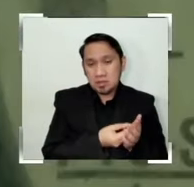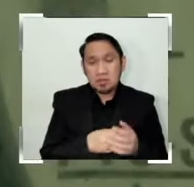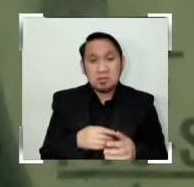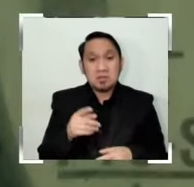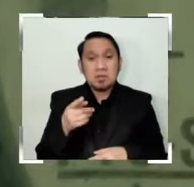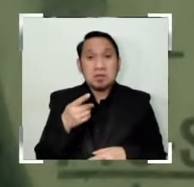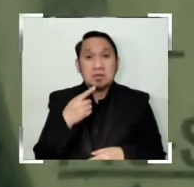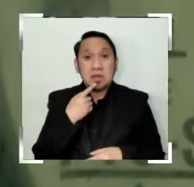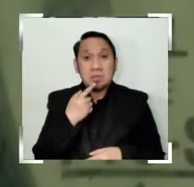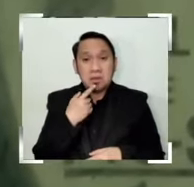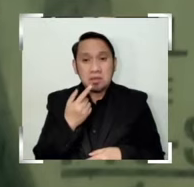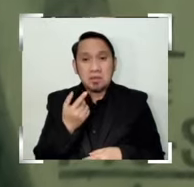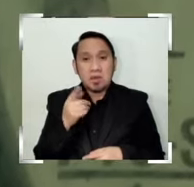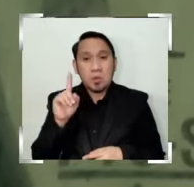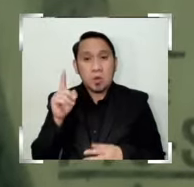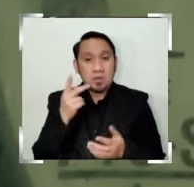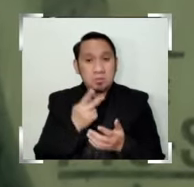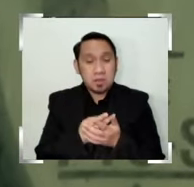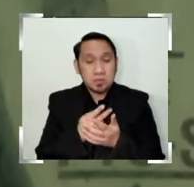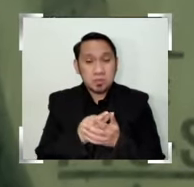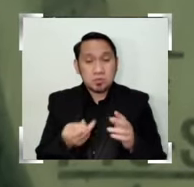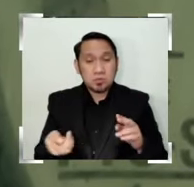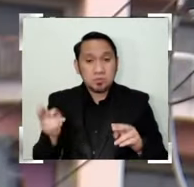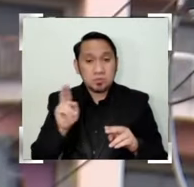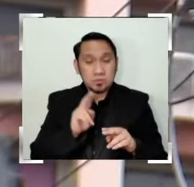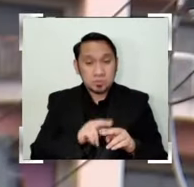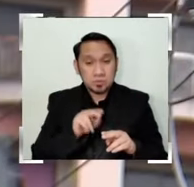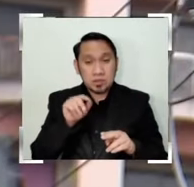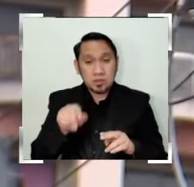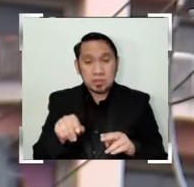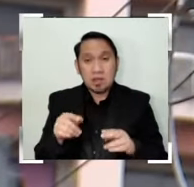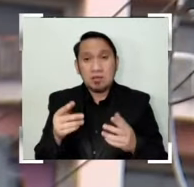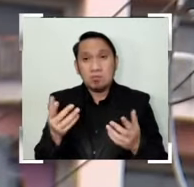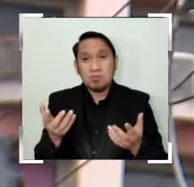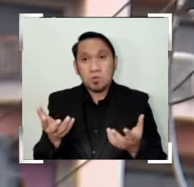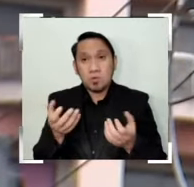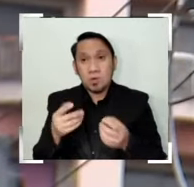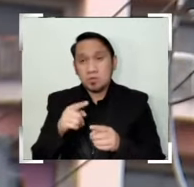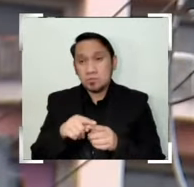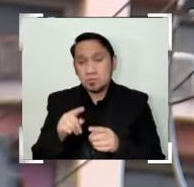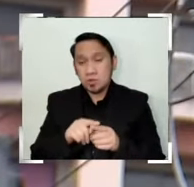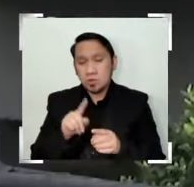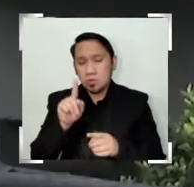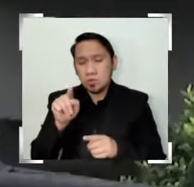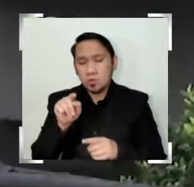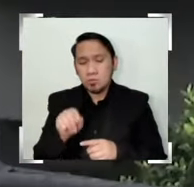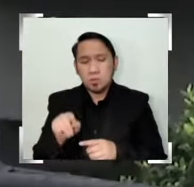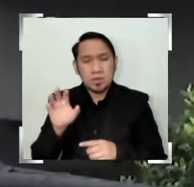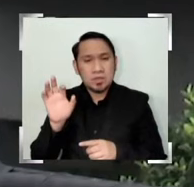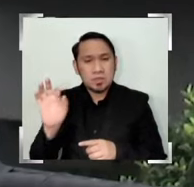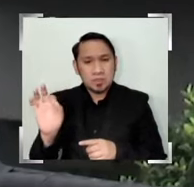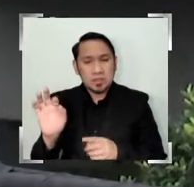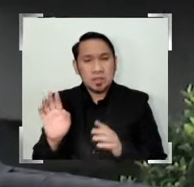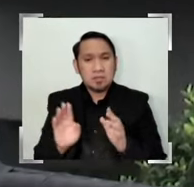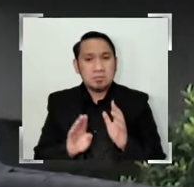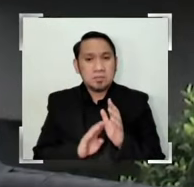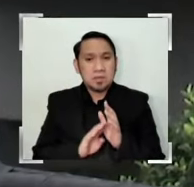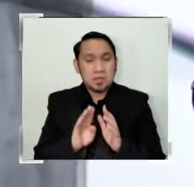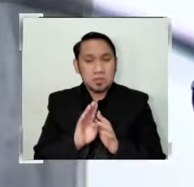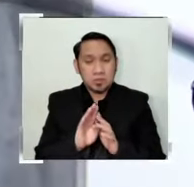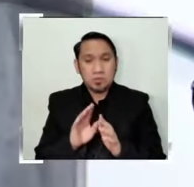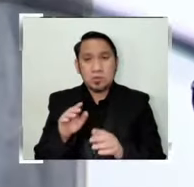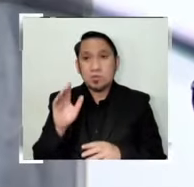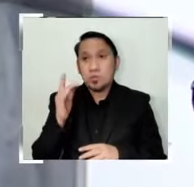supplier at ang Energy Regulatory Commission na utay-utayin ang 1.1 billion pesos na generation cost. Tig 20 sentimos